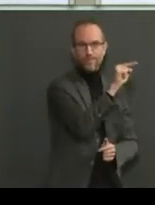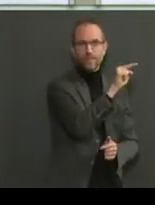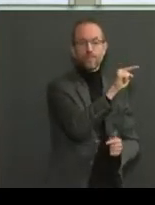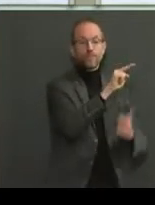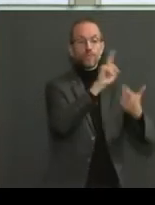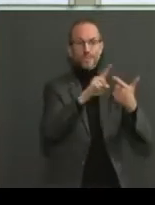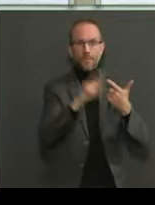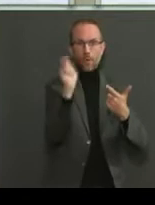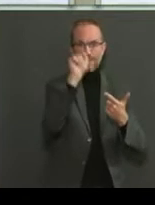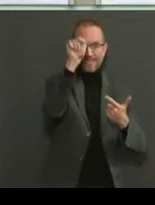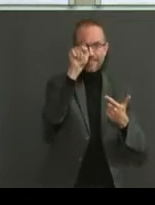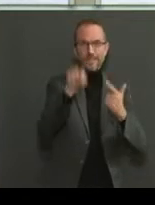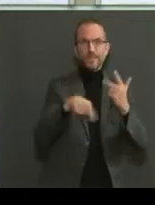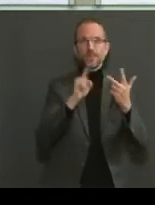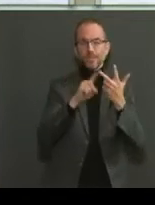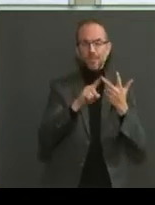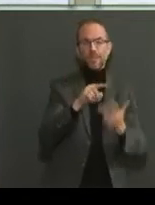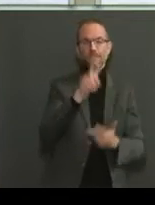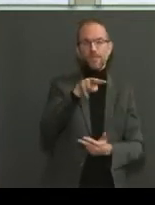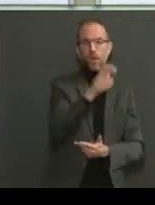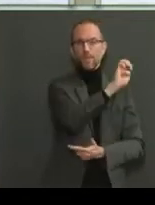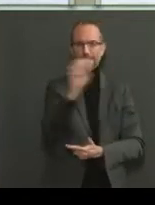l'Anvers et la Flandre occidentale.